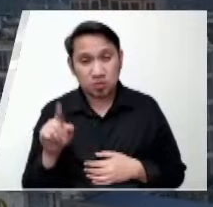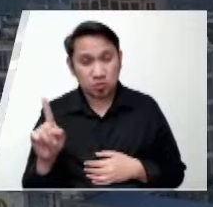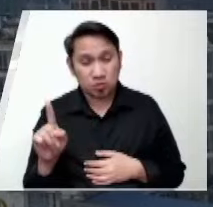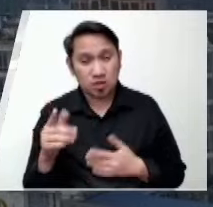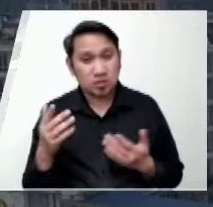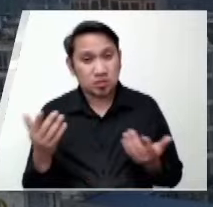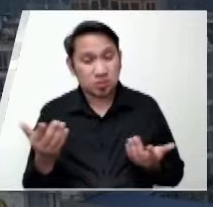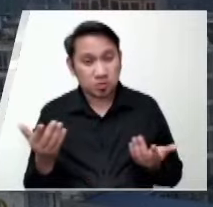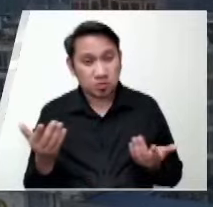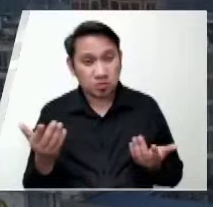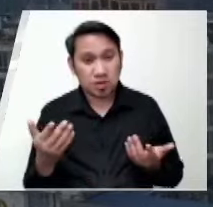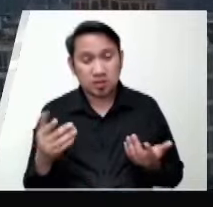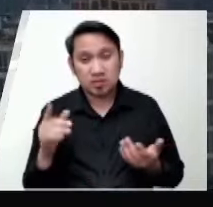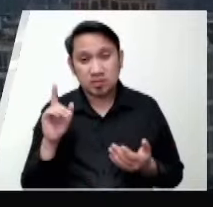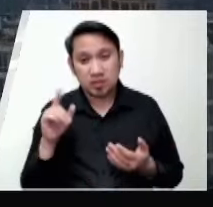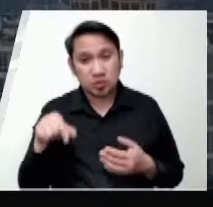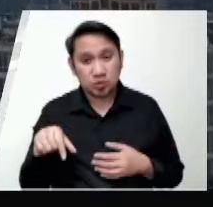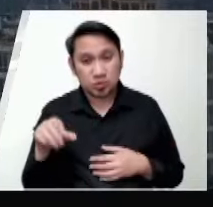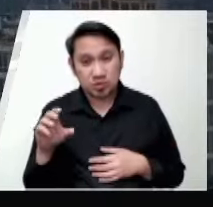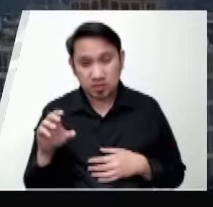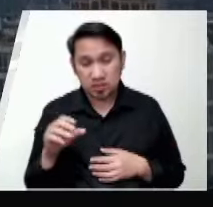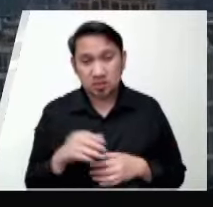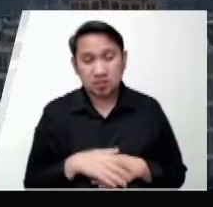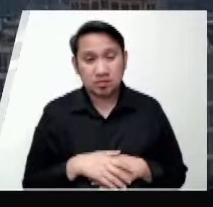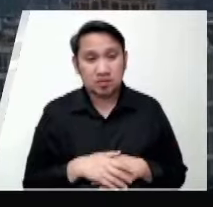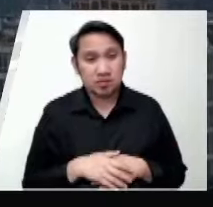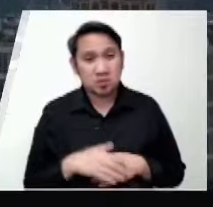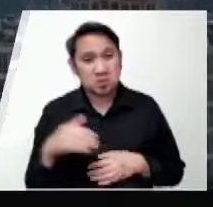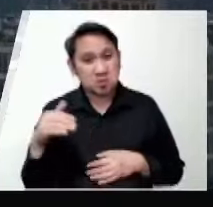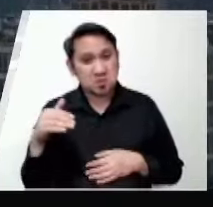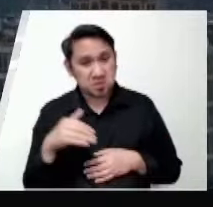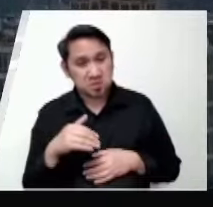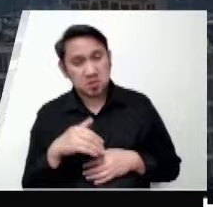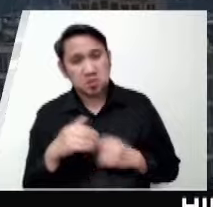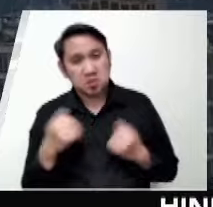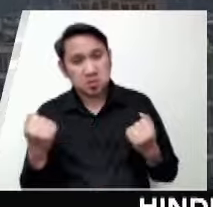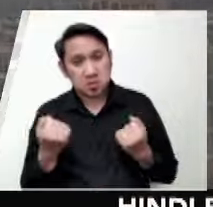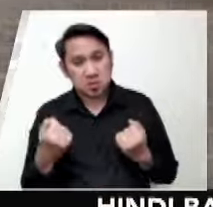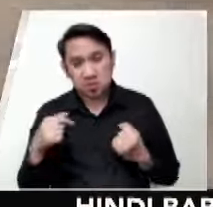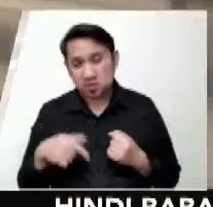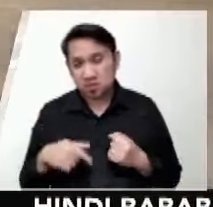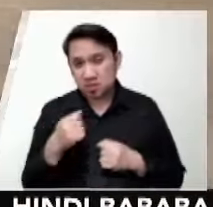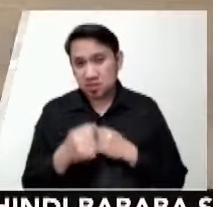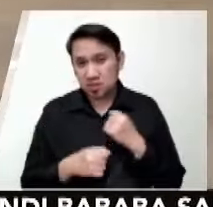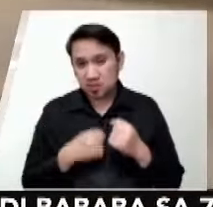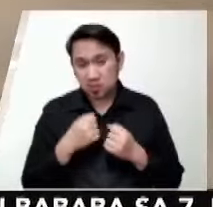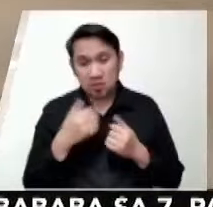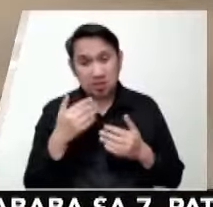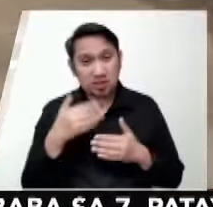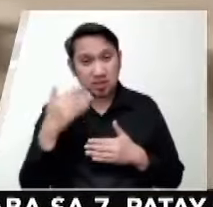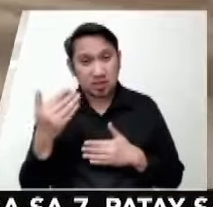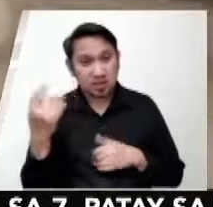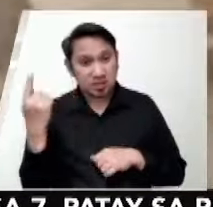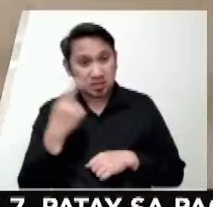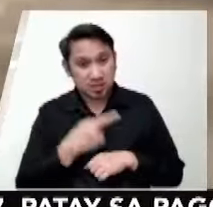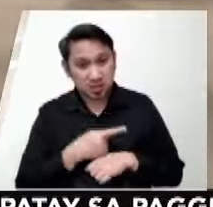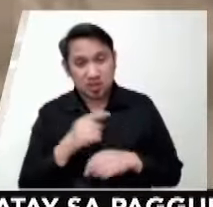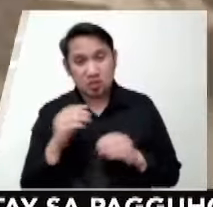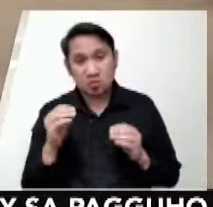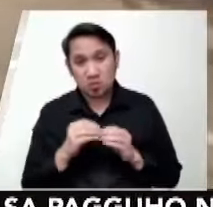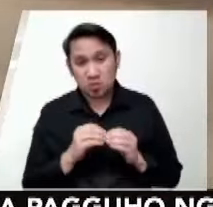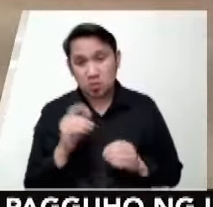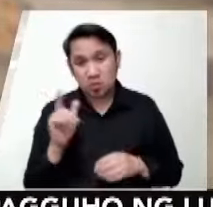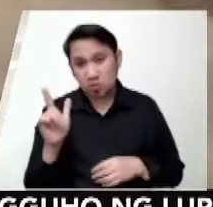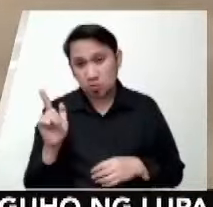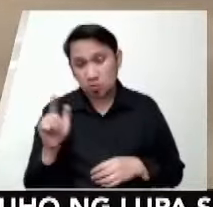sa Science Garden sa Quezon City, pinakamababang temperatura ngayong taon. Sa mga susunod na araw, posibleng maglaro sa 21 hanggang